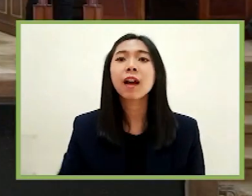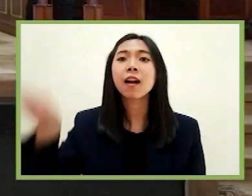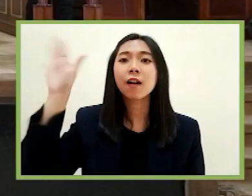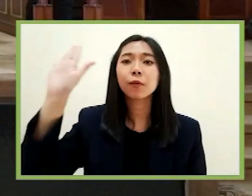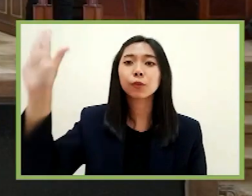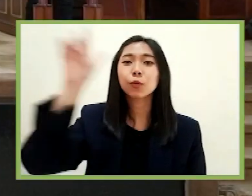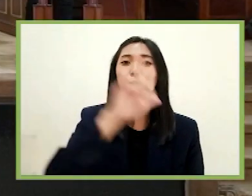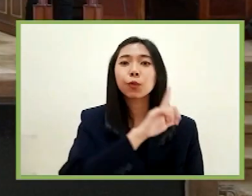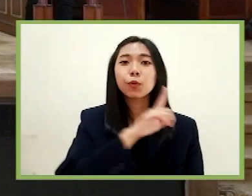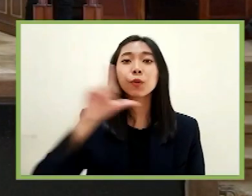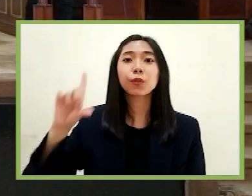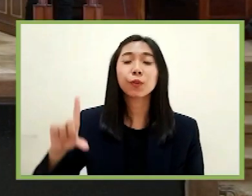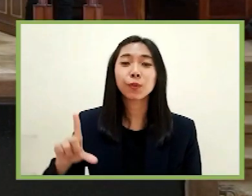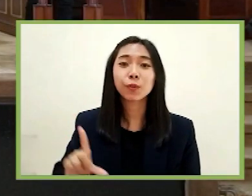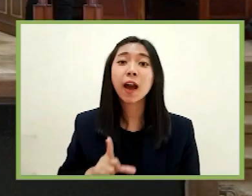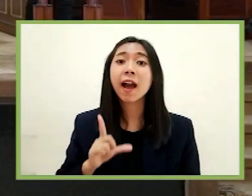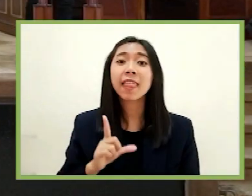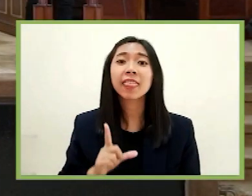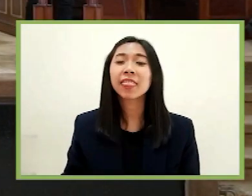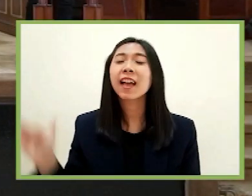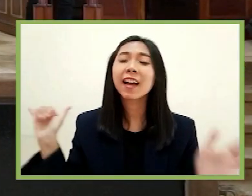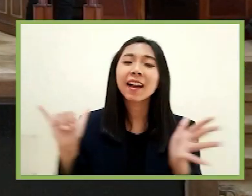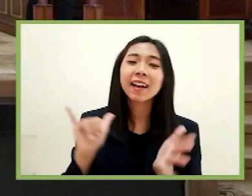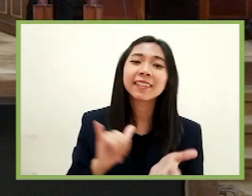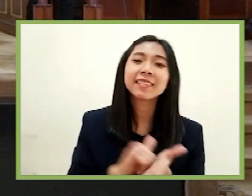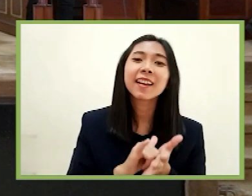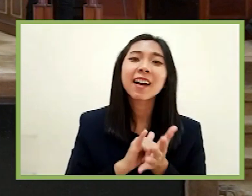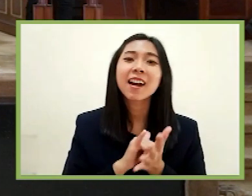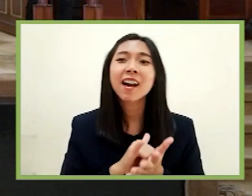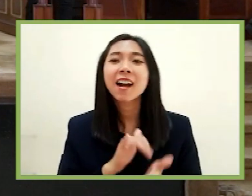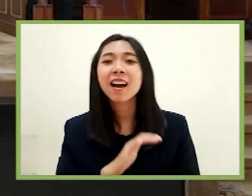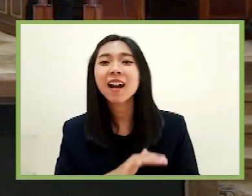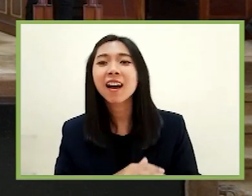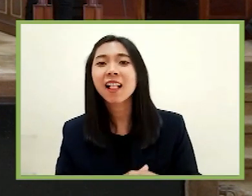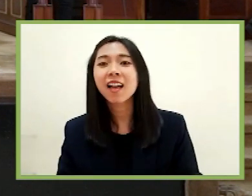kau Kutunggu kau ada